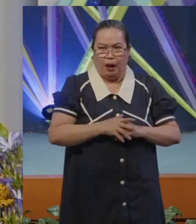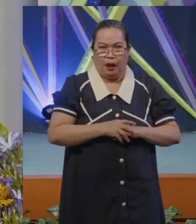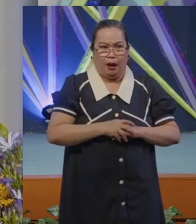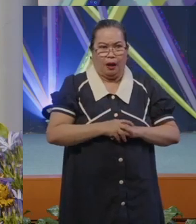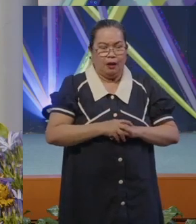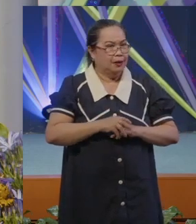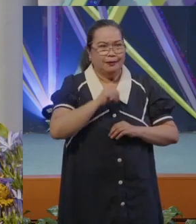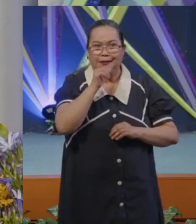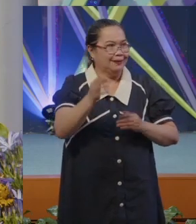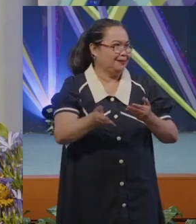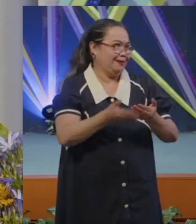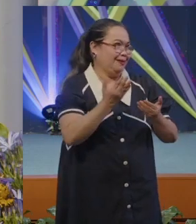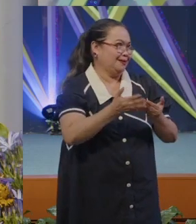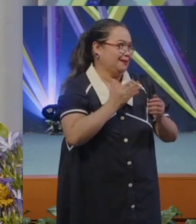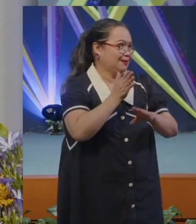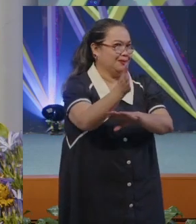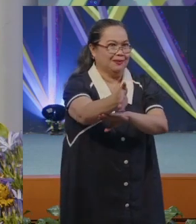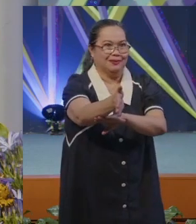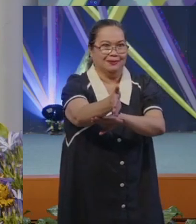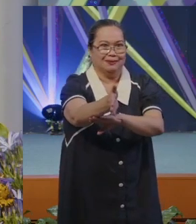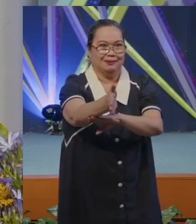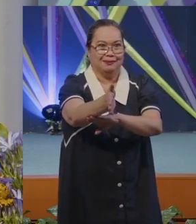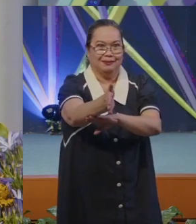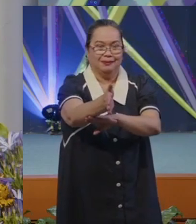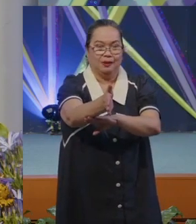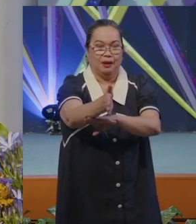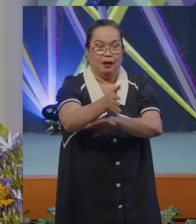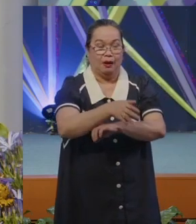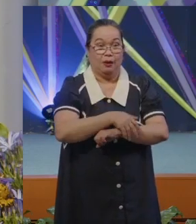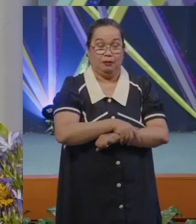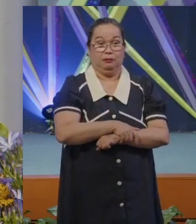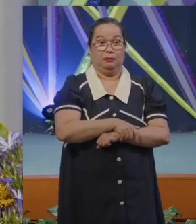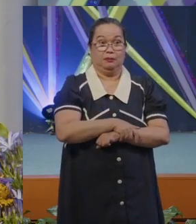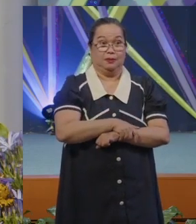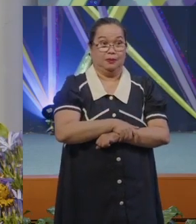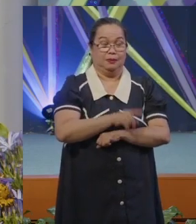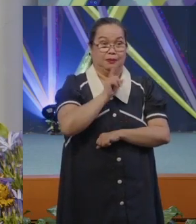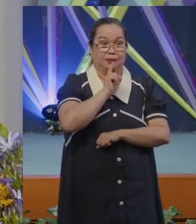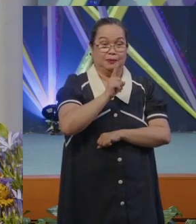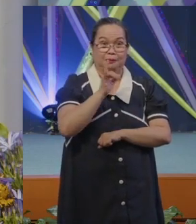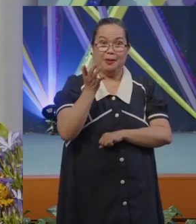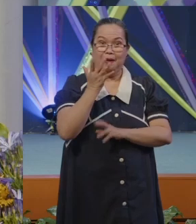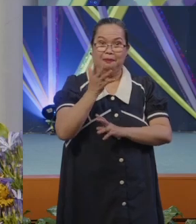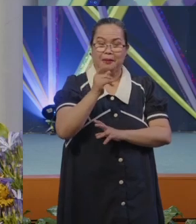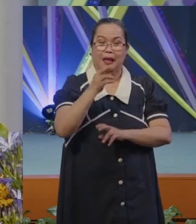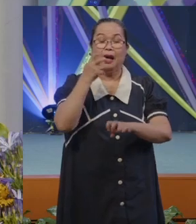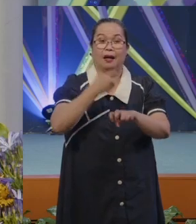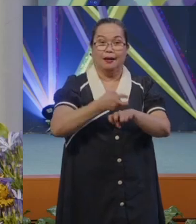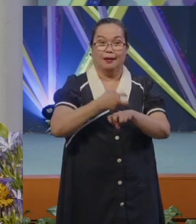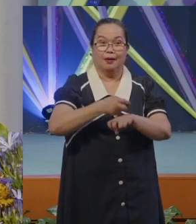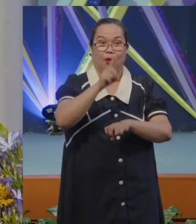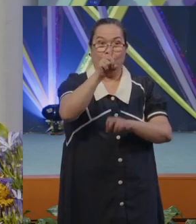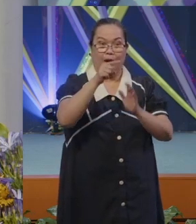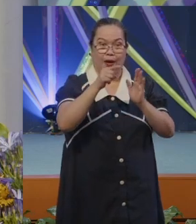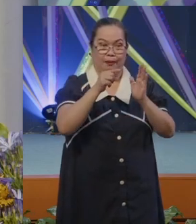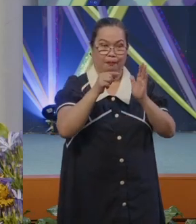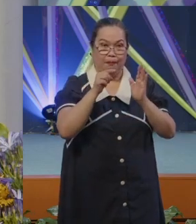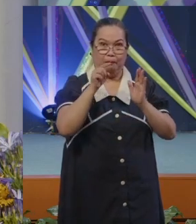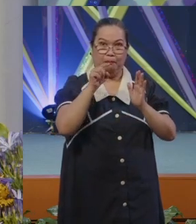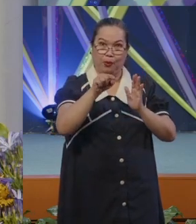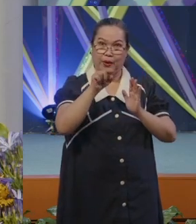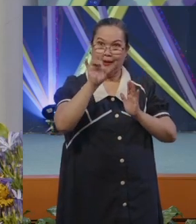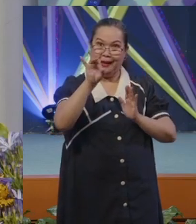po gano'ng kadali. All of a sudden, no? Kasi mahirap pala, 1.8 million ang kasama